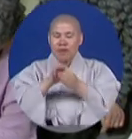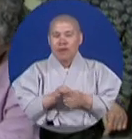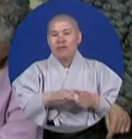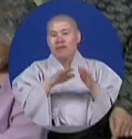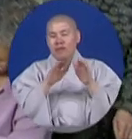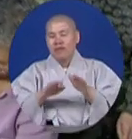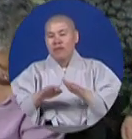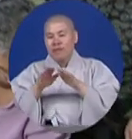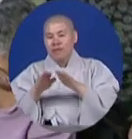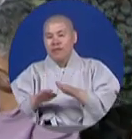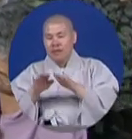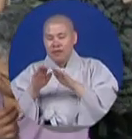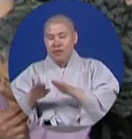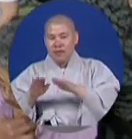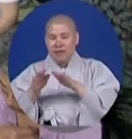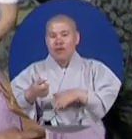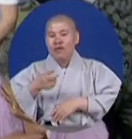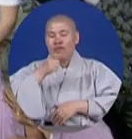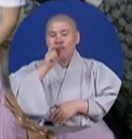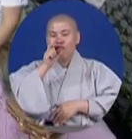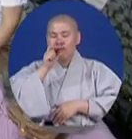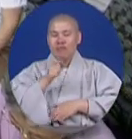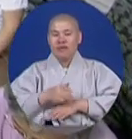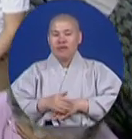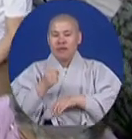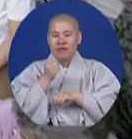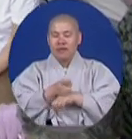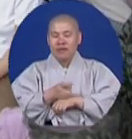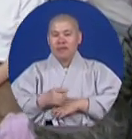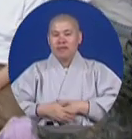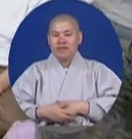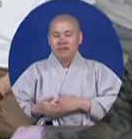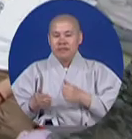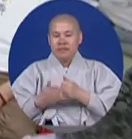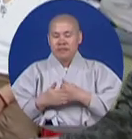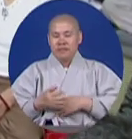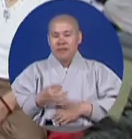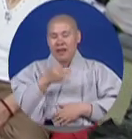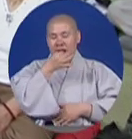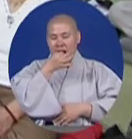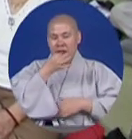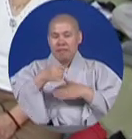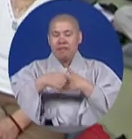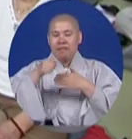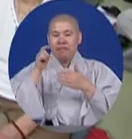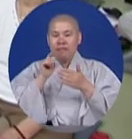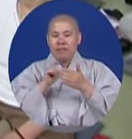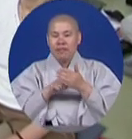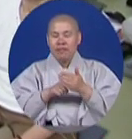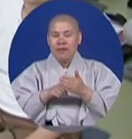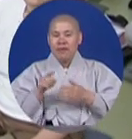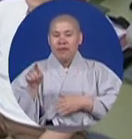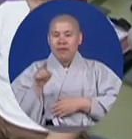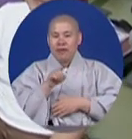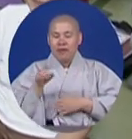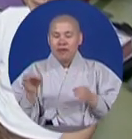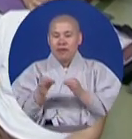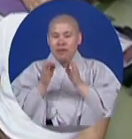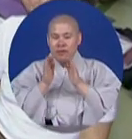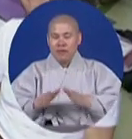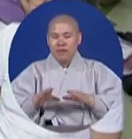계속 스며들어서 흐르는 게 이게 물입니다. 그래서 이 탐심이라는 것은 어느